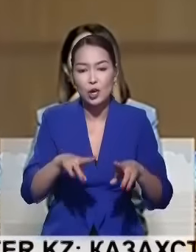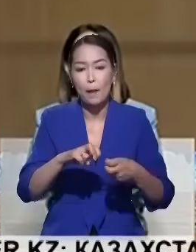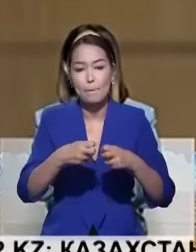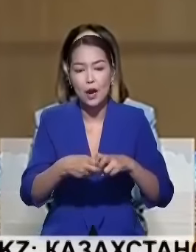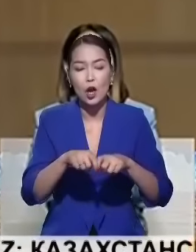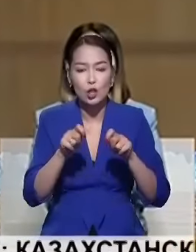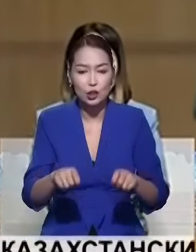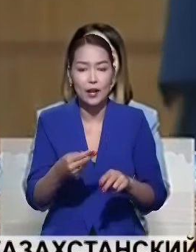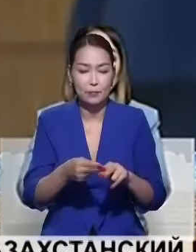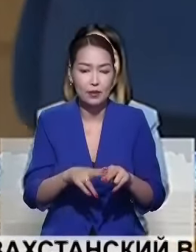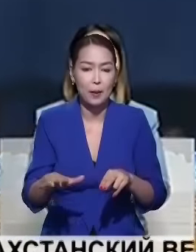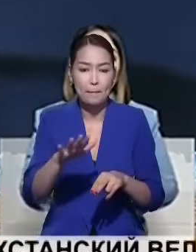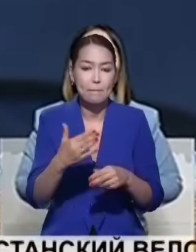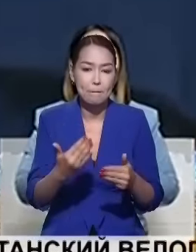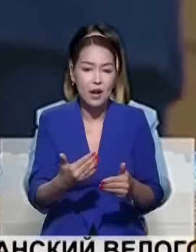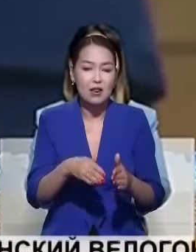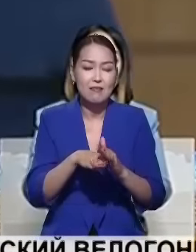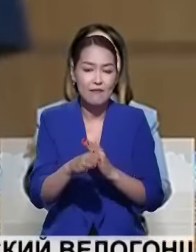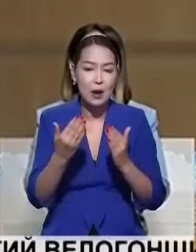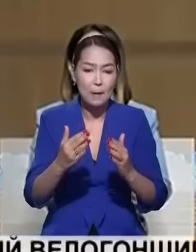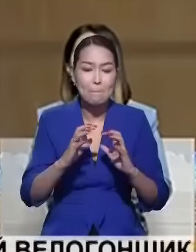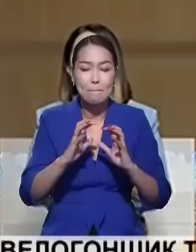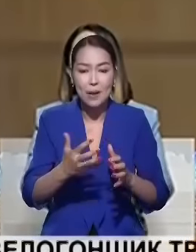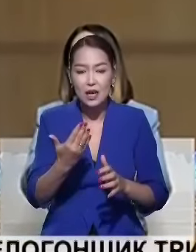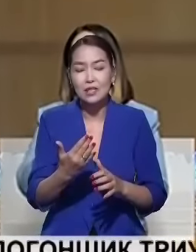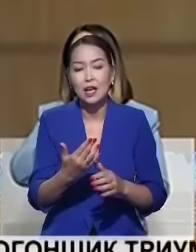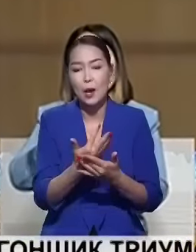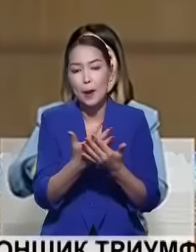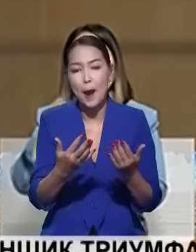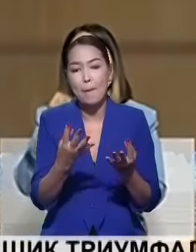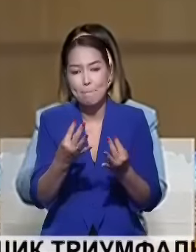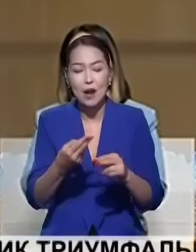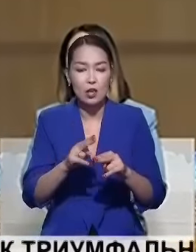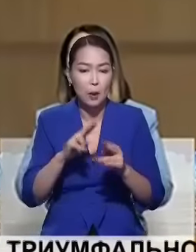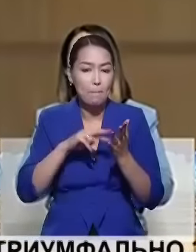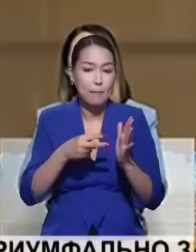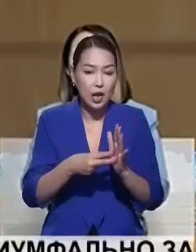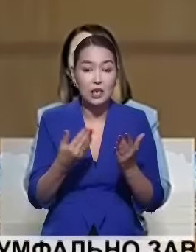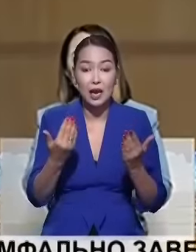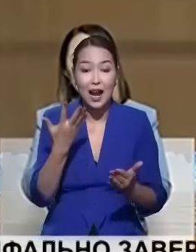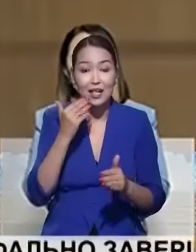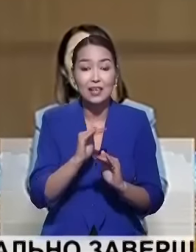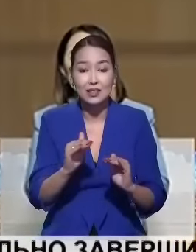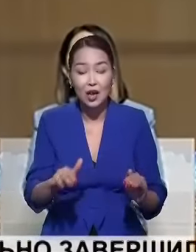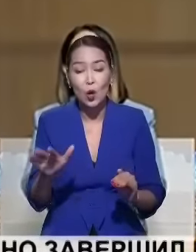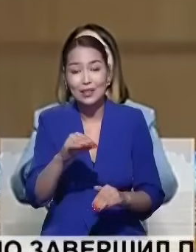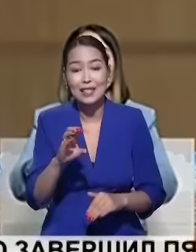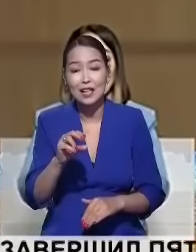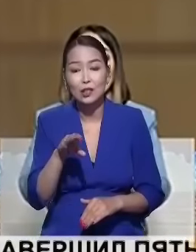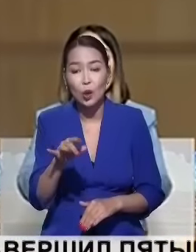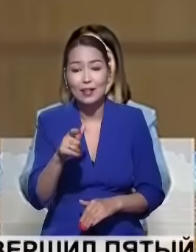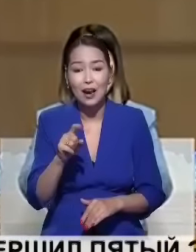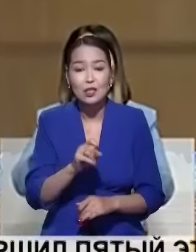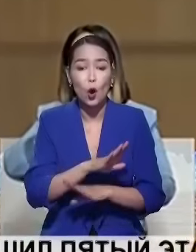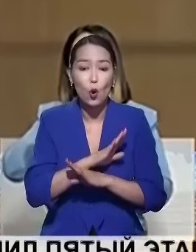двух государств. В рамках права палестинцев на самоопределение каждый день на счету, когда дети в секторе Газа умирают,